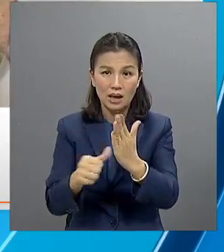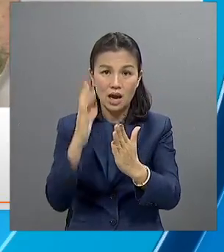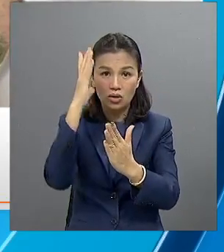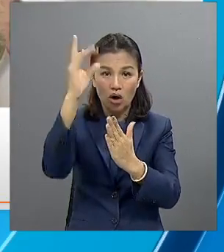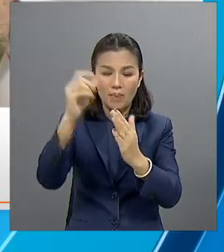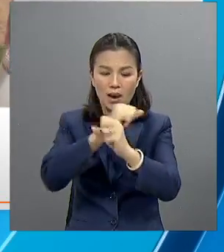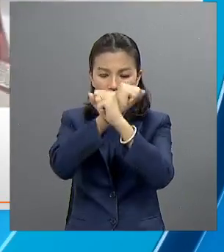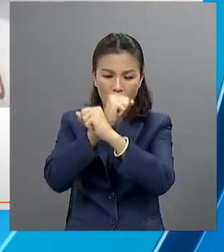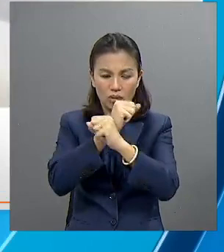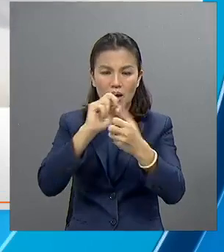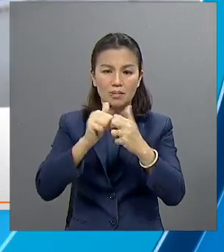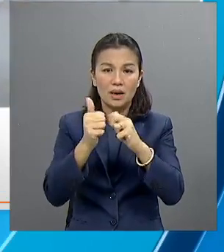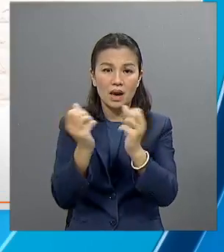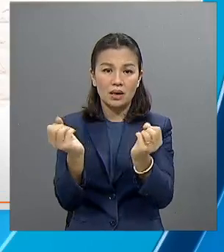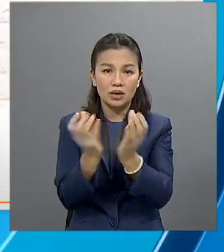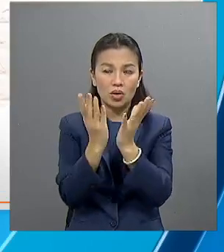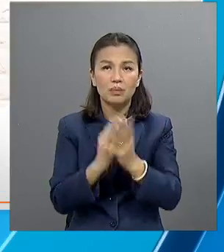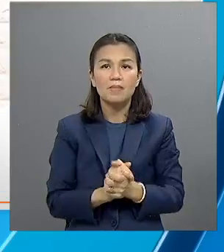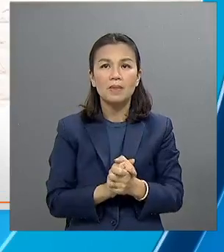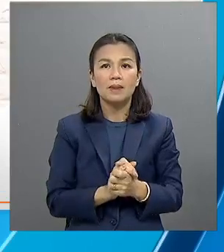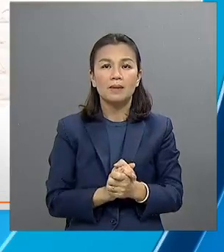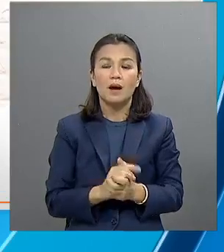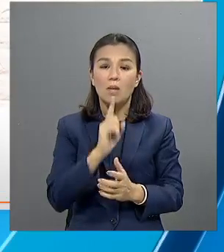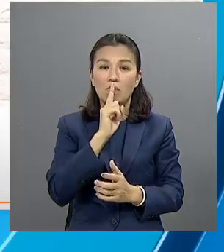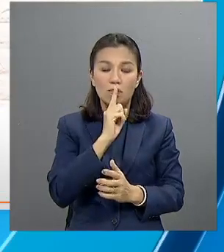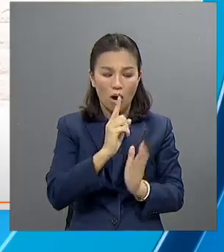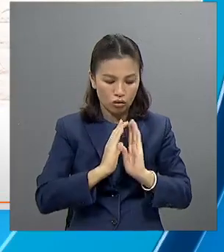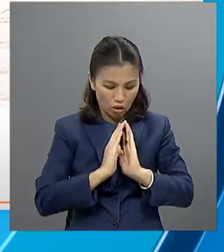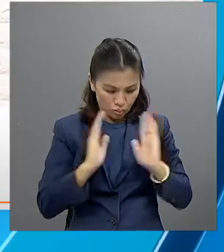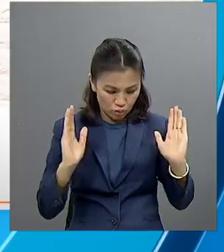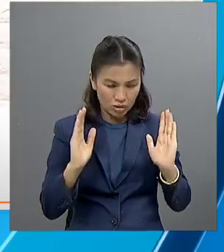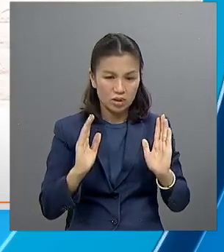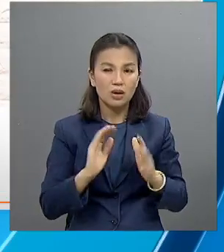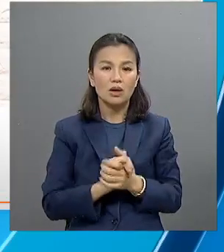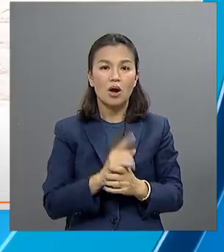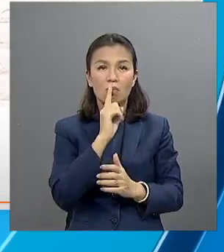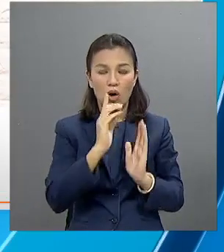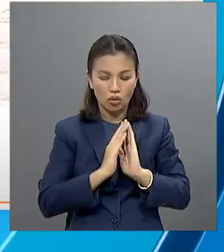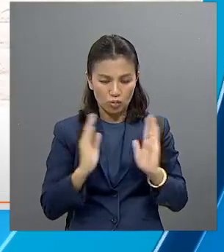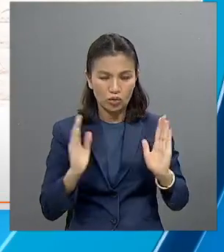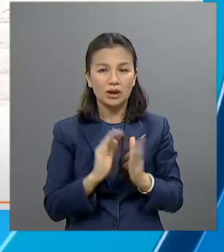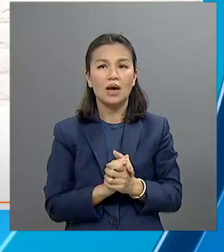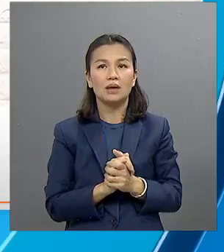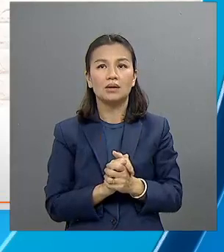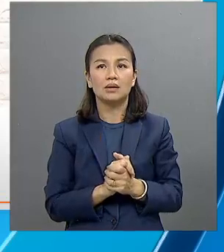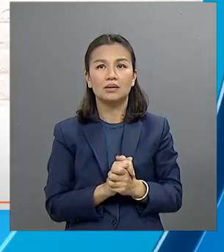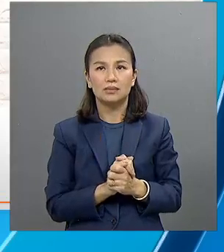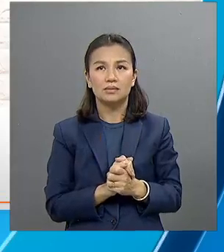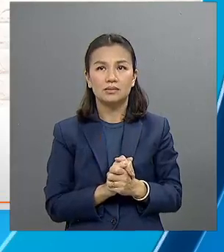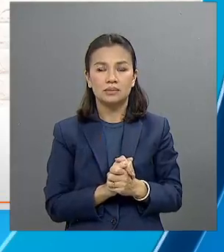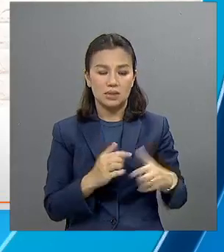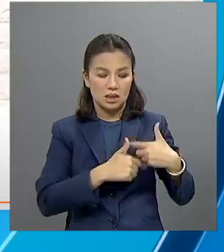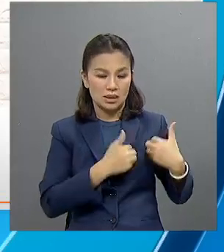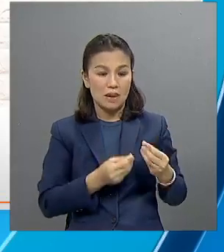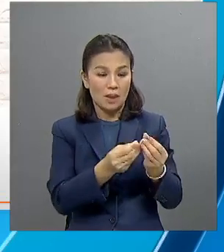อีกได้ค่ะแล้ววันนี้ขอบพระคุณข้อมูลจากท่านรองผู้ว่ามากๆได้ค่ะเป็นกำลังใจให ้ครับผม ค่ะในการแก้ไขปัญห